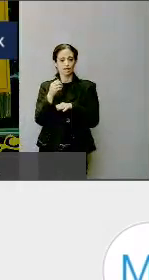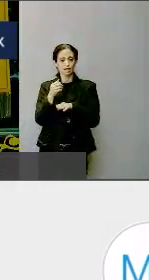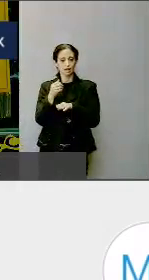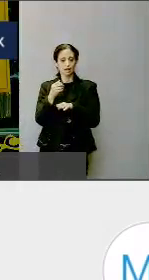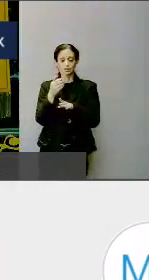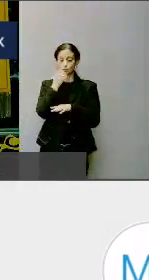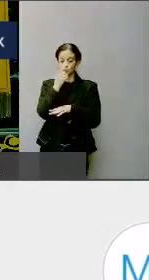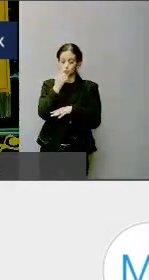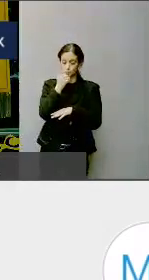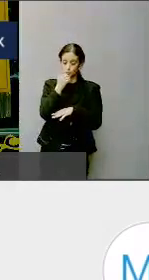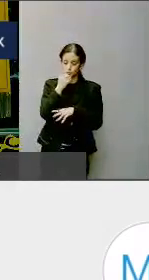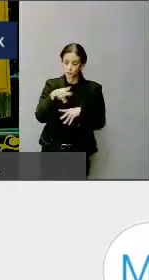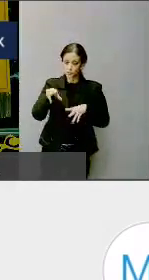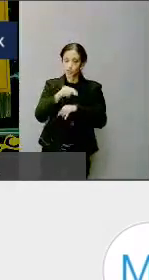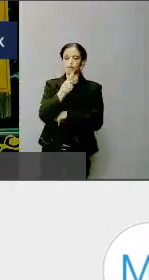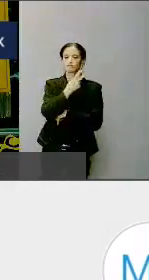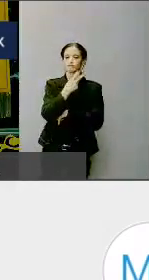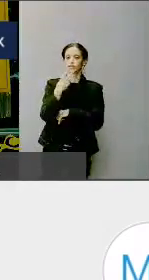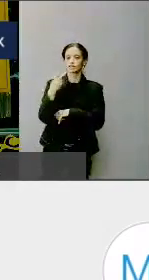usate i voti